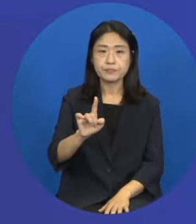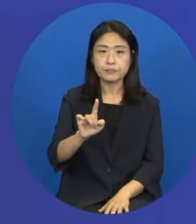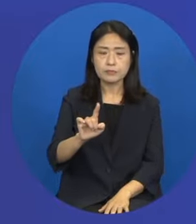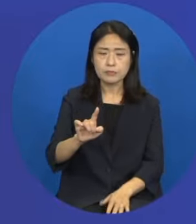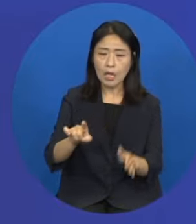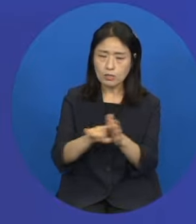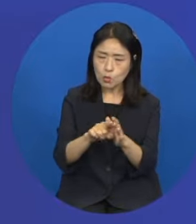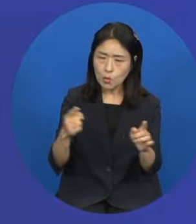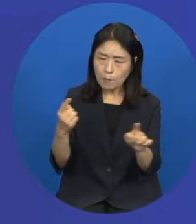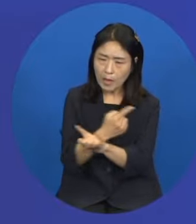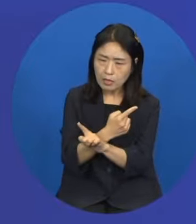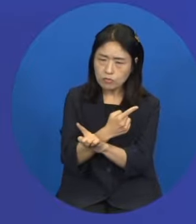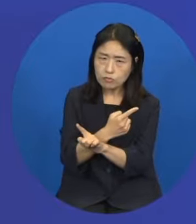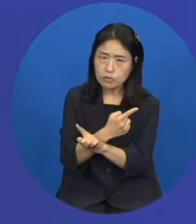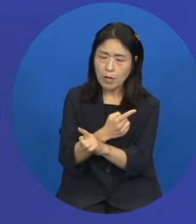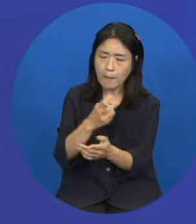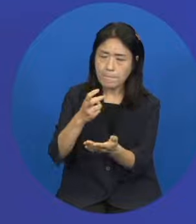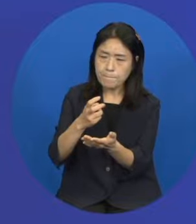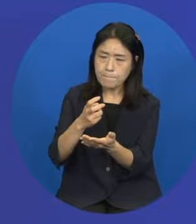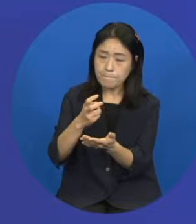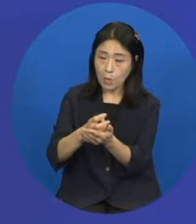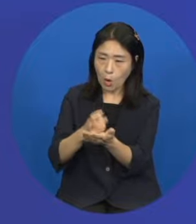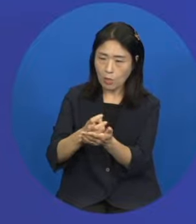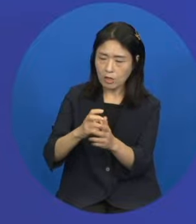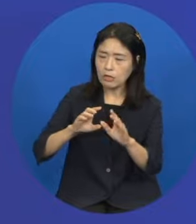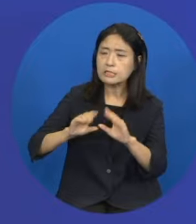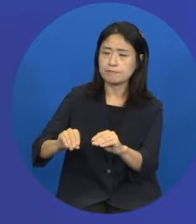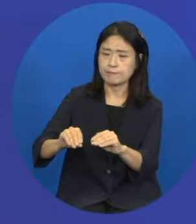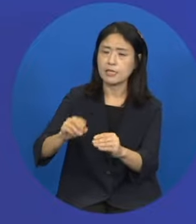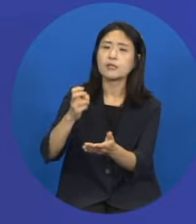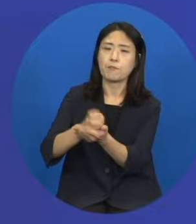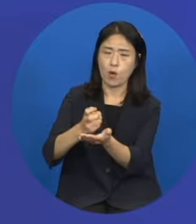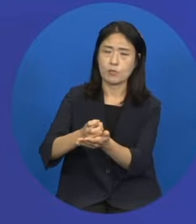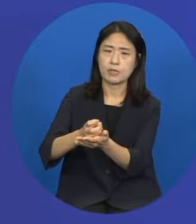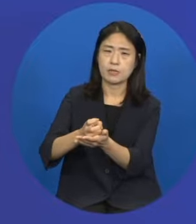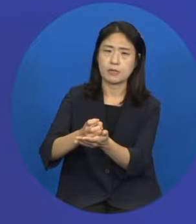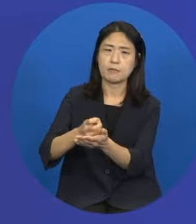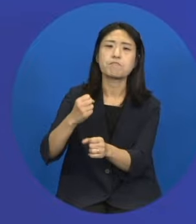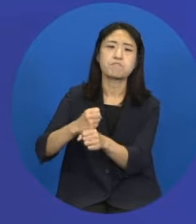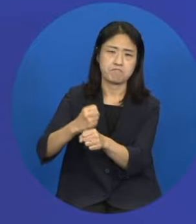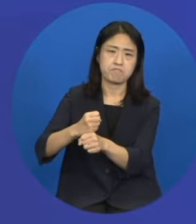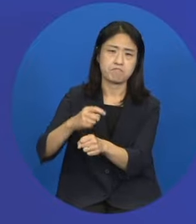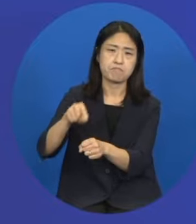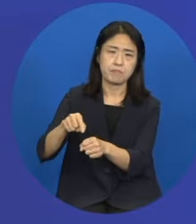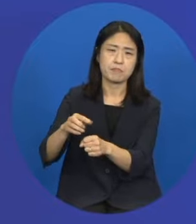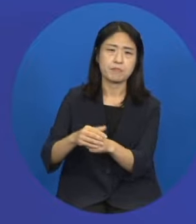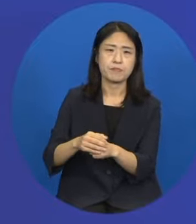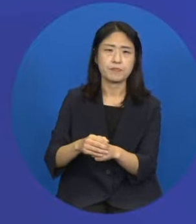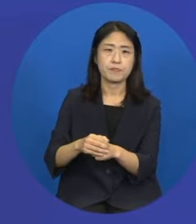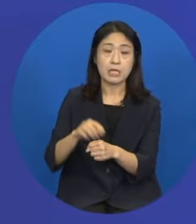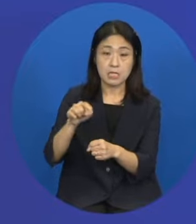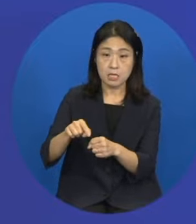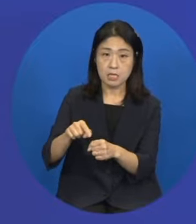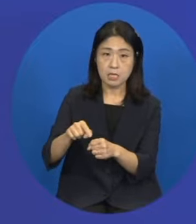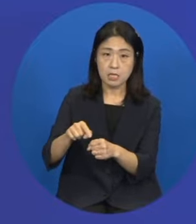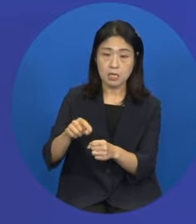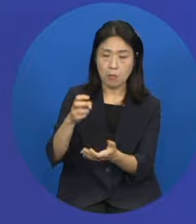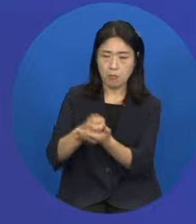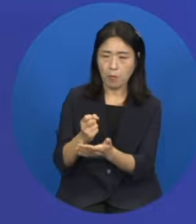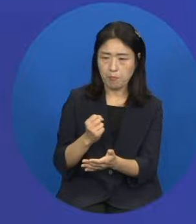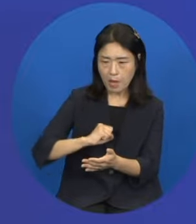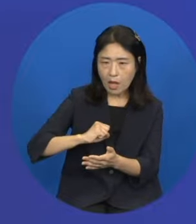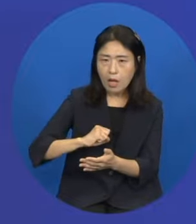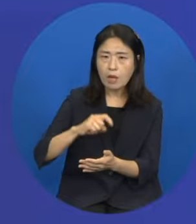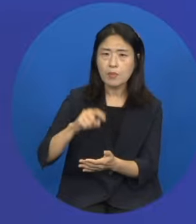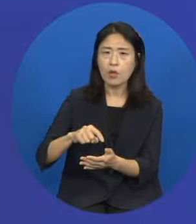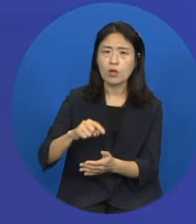개종금지법이 우타르 프라데시주에서 통과됐기 때문입니다. 그래서 이 법을 위반하게 되면 보석이